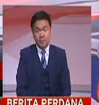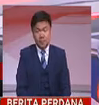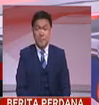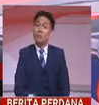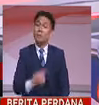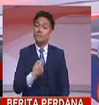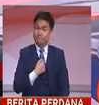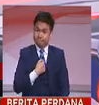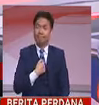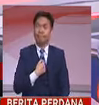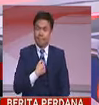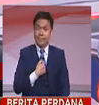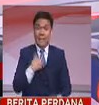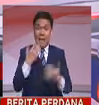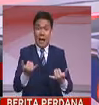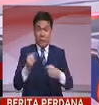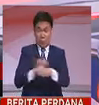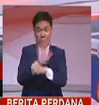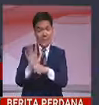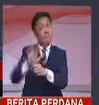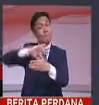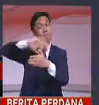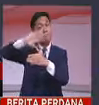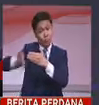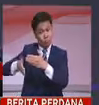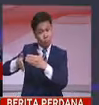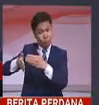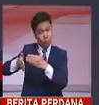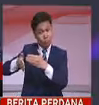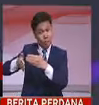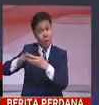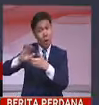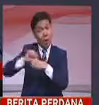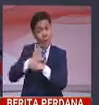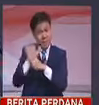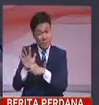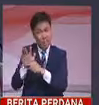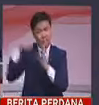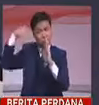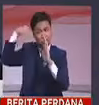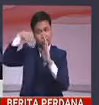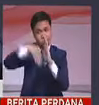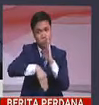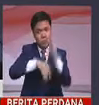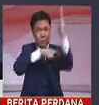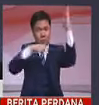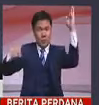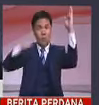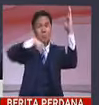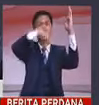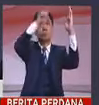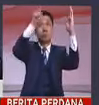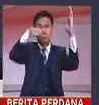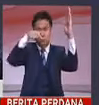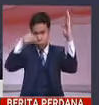Dan saya percaya apabila COVID ini selesai, masalah COVID ini telah menurun bilangannya, lengkuknya telah